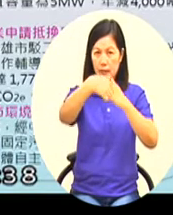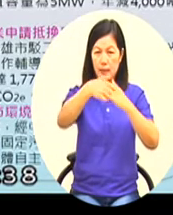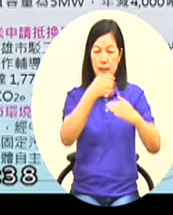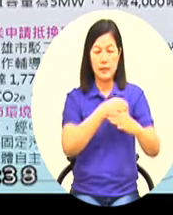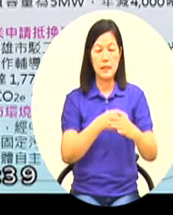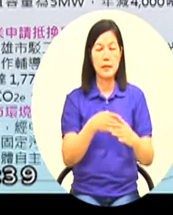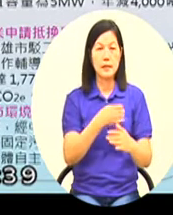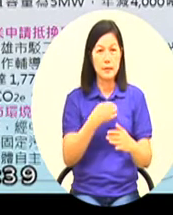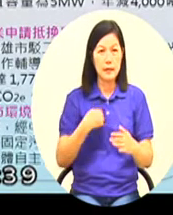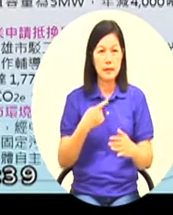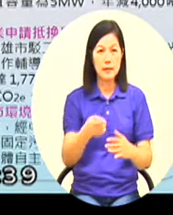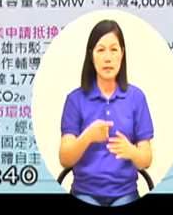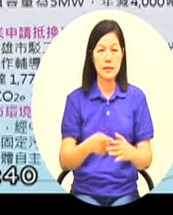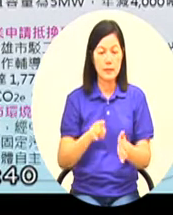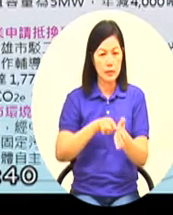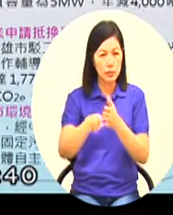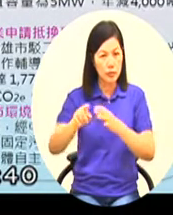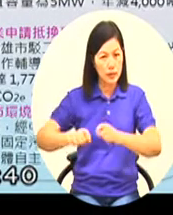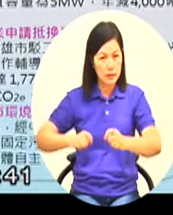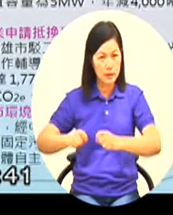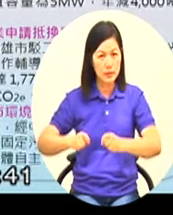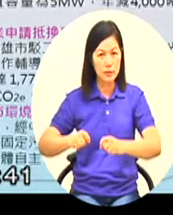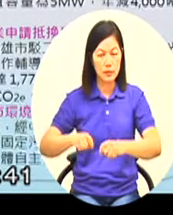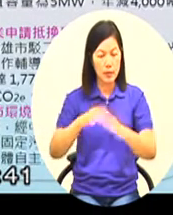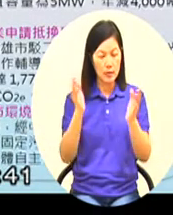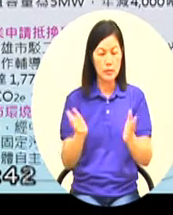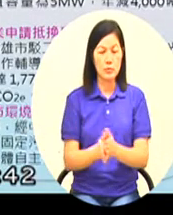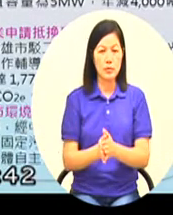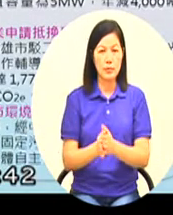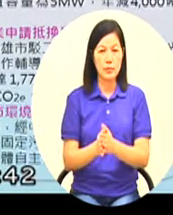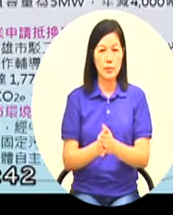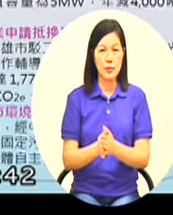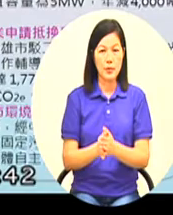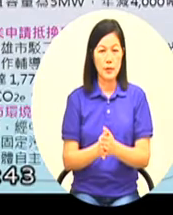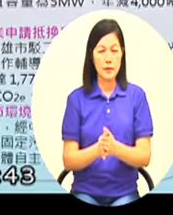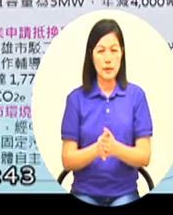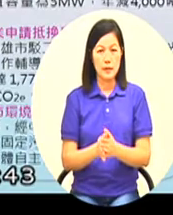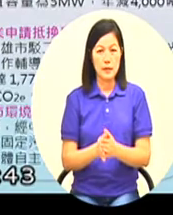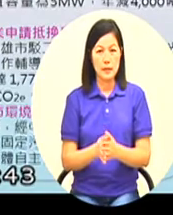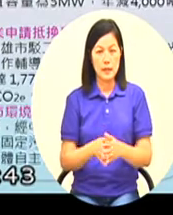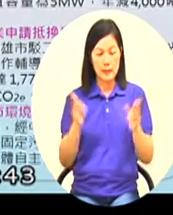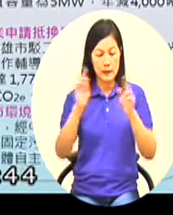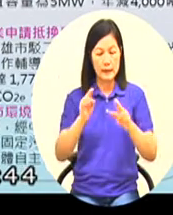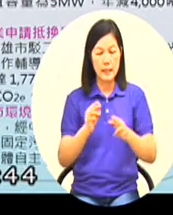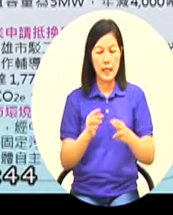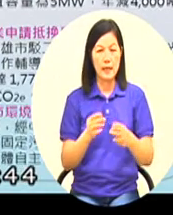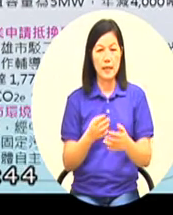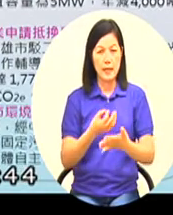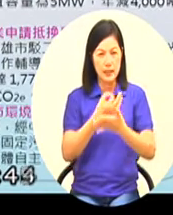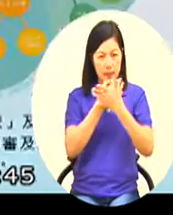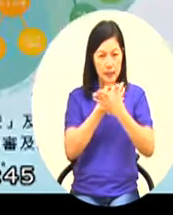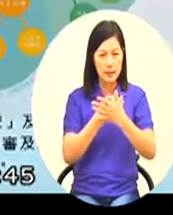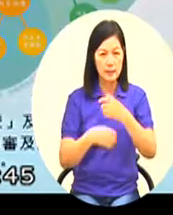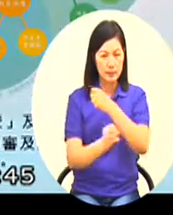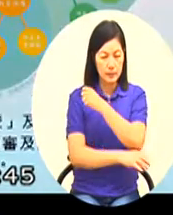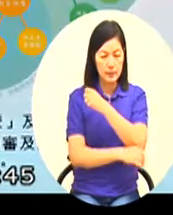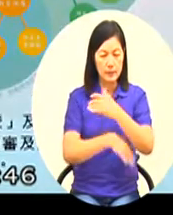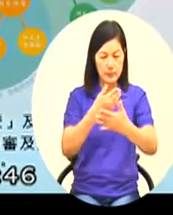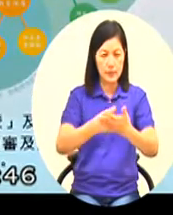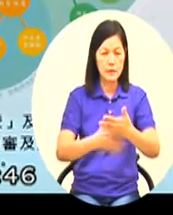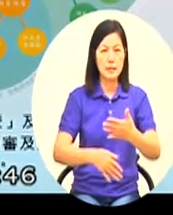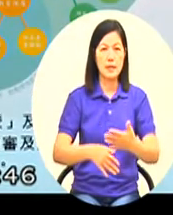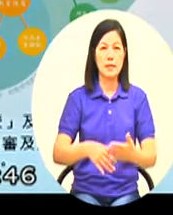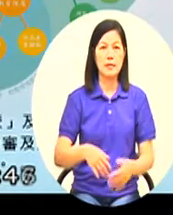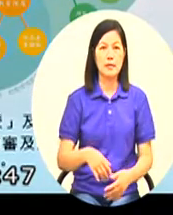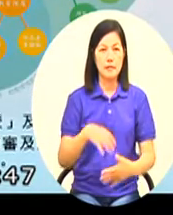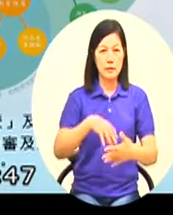换专案，这些都是在整个一个节能减碳里面的一个措施之一。那另外在推动